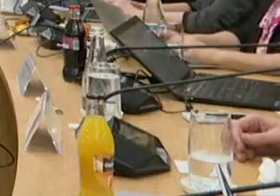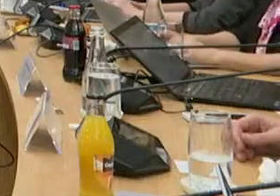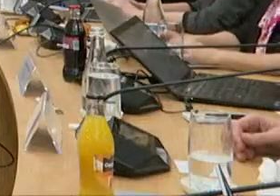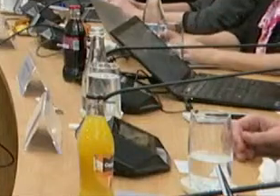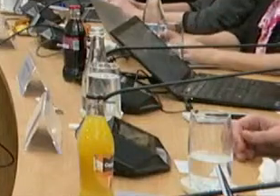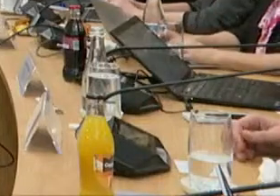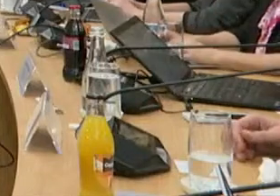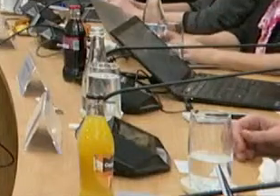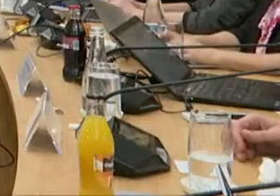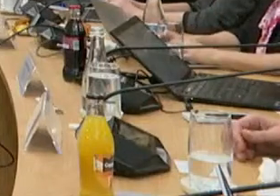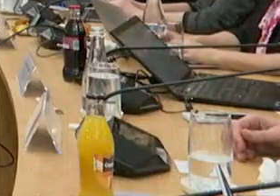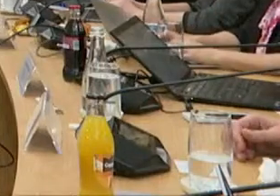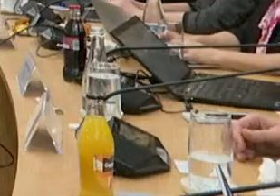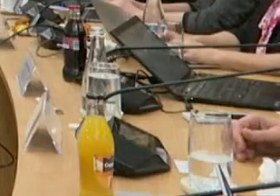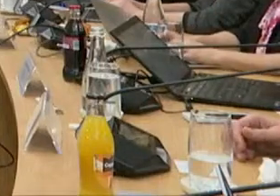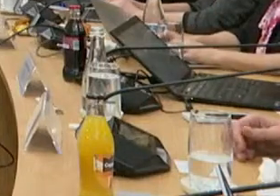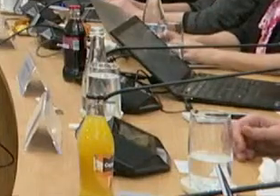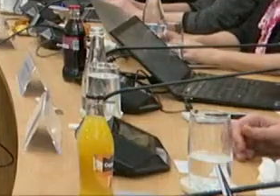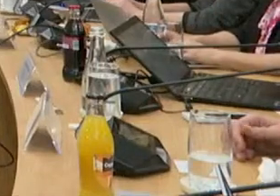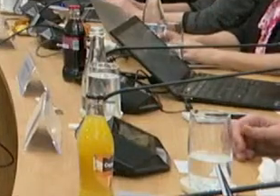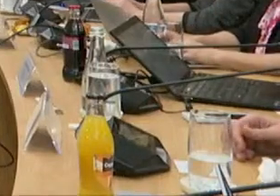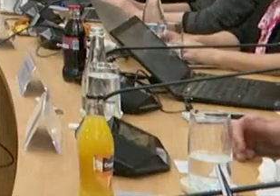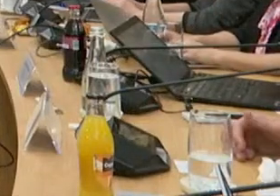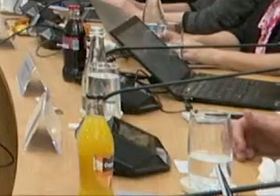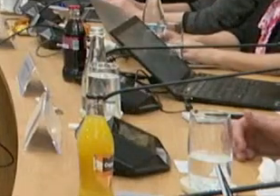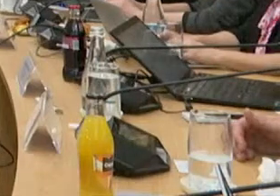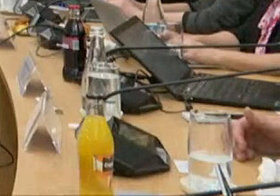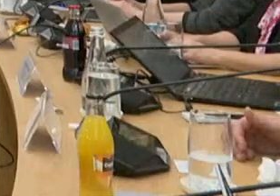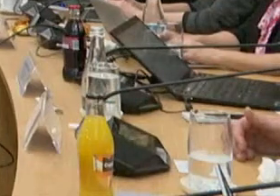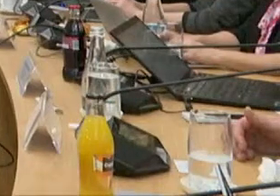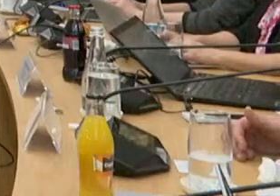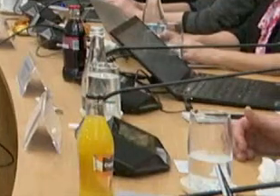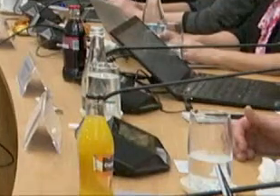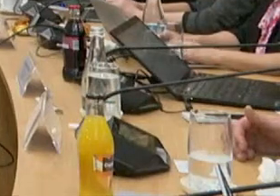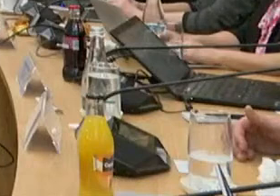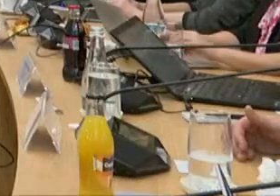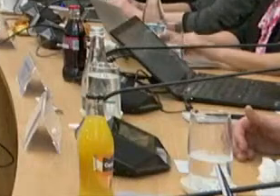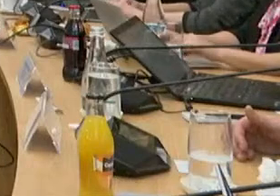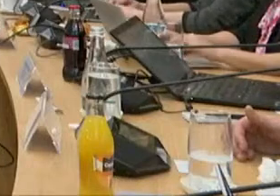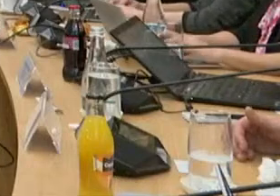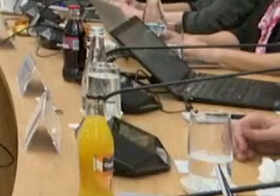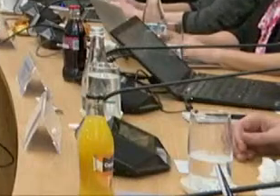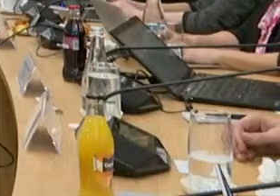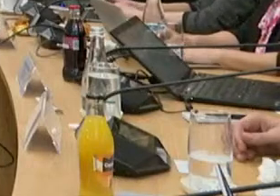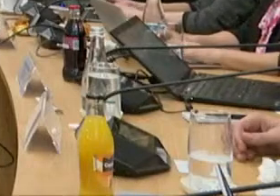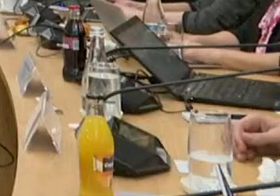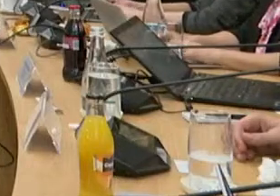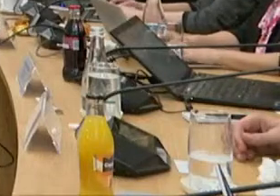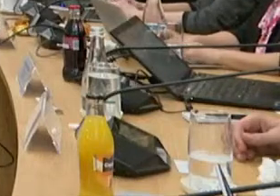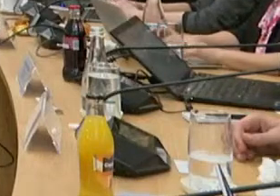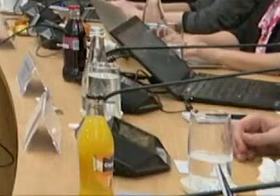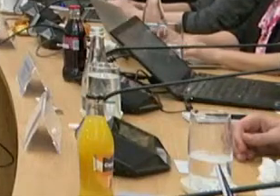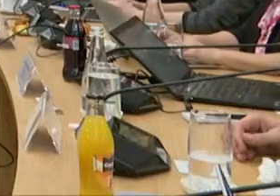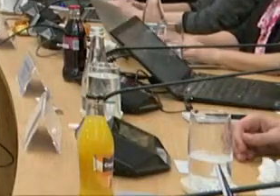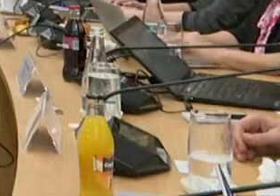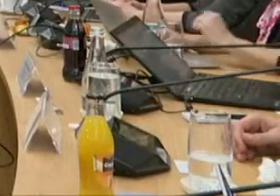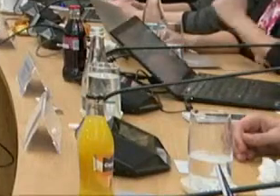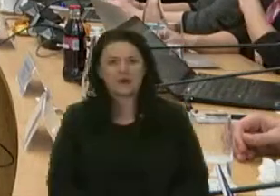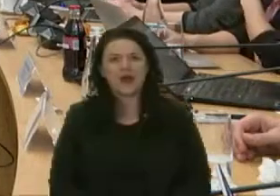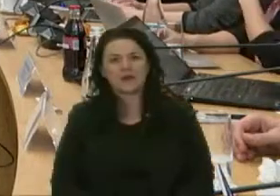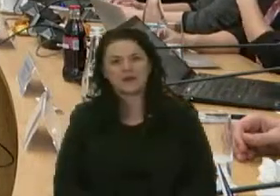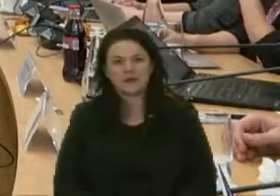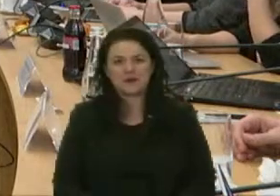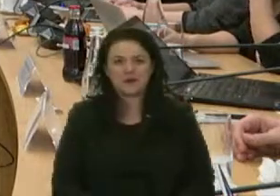15 Proiectul a trecut cu 27 de voturi proiect de hotărâ numărul 16 Comisia 1 Comisia jurid Comisia de